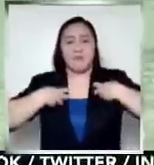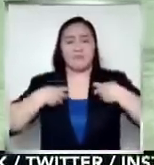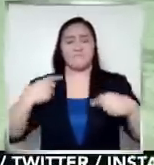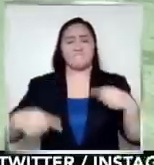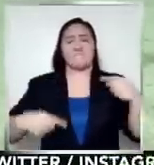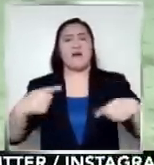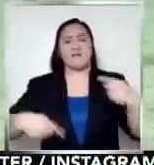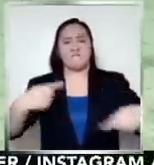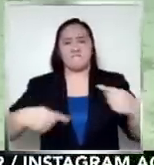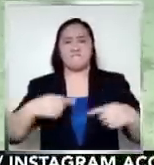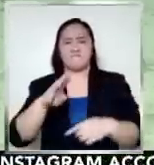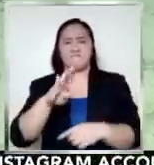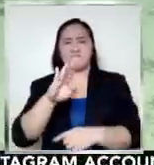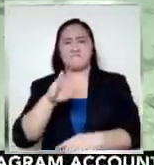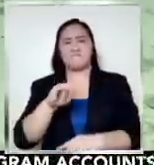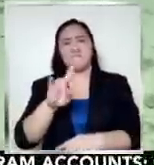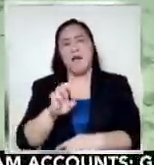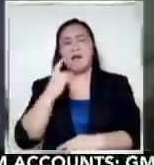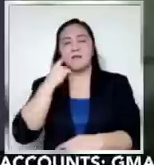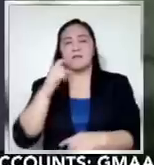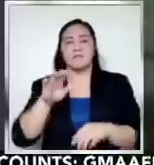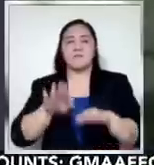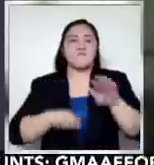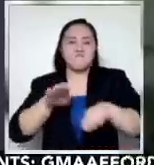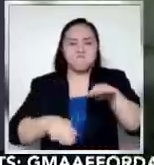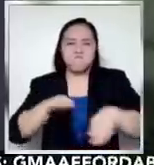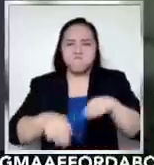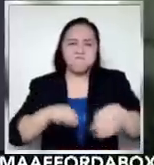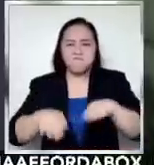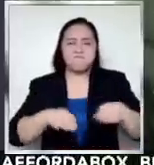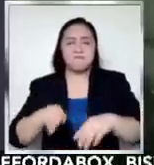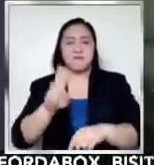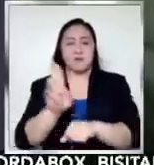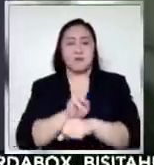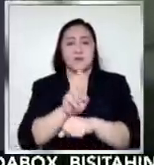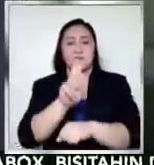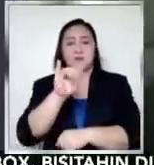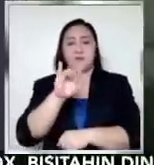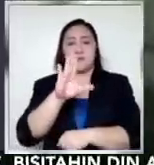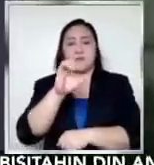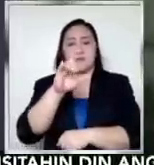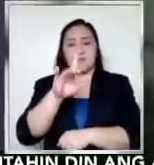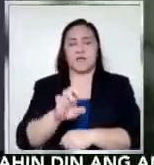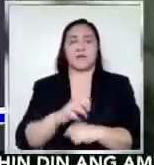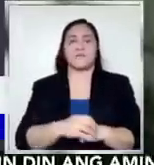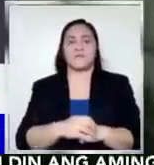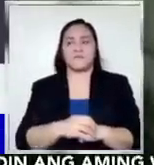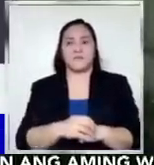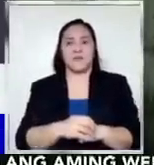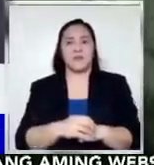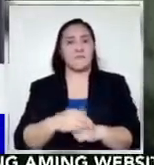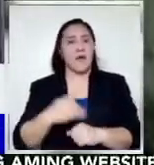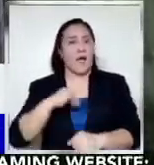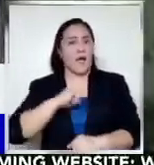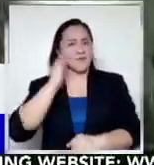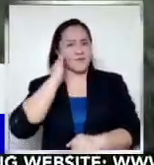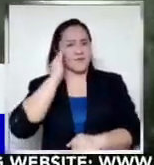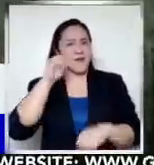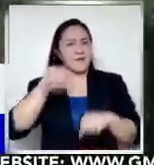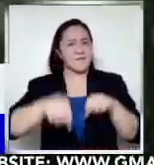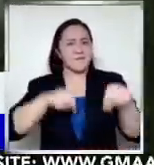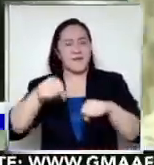ba kahirap ang pumadyak gamit ang unicycle? Marunong ako magbisikleta pero ngayon lang ako susubok ng